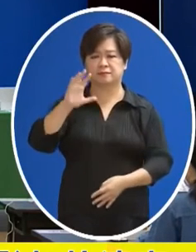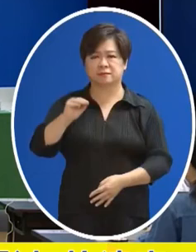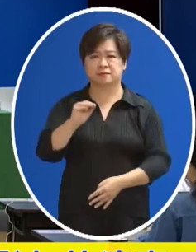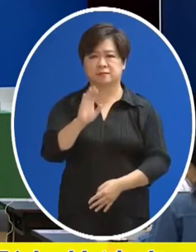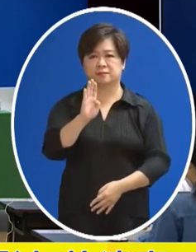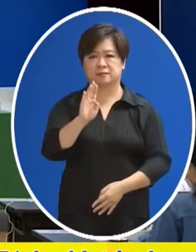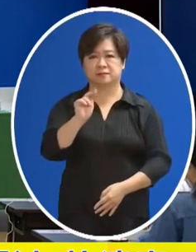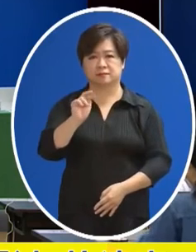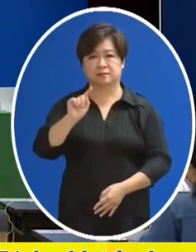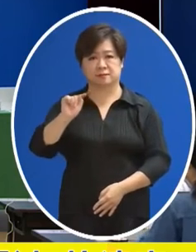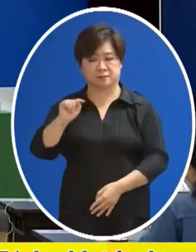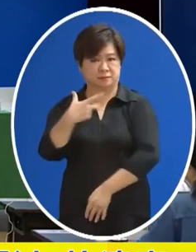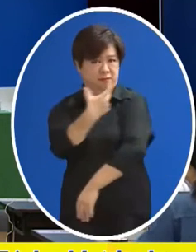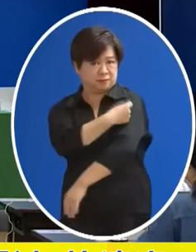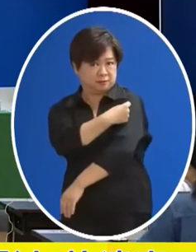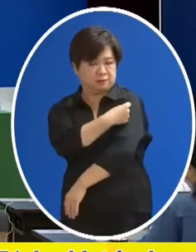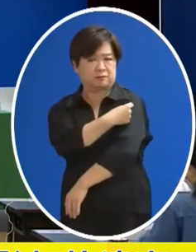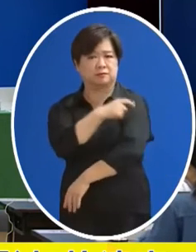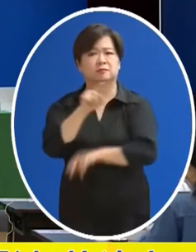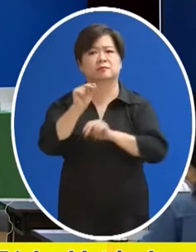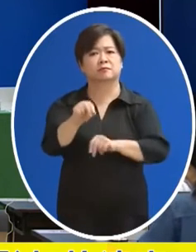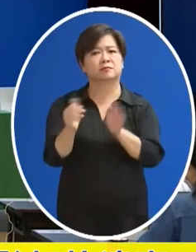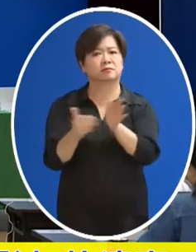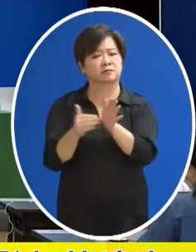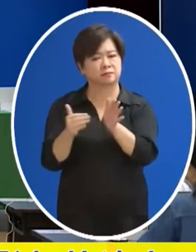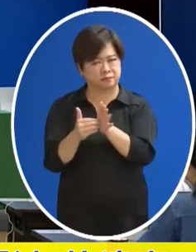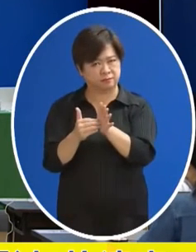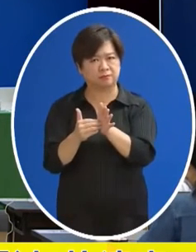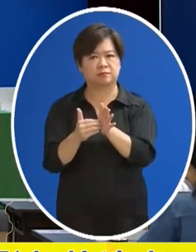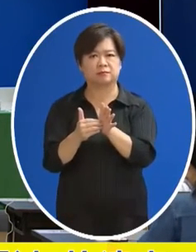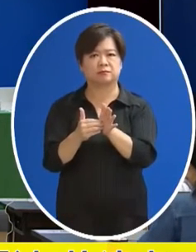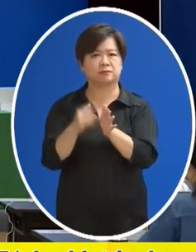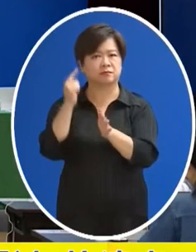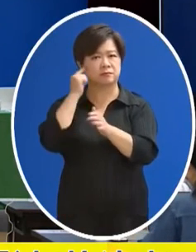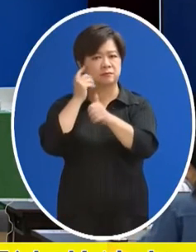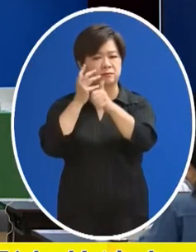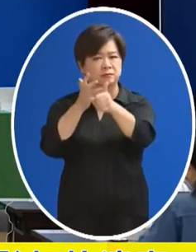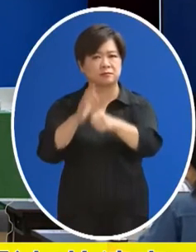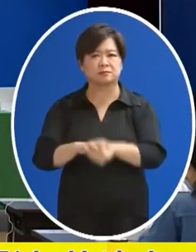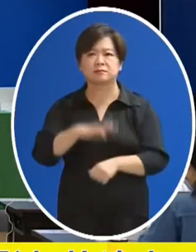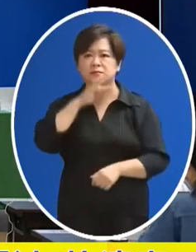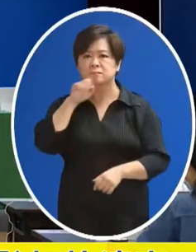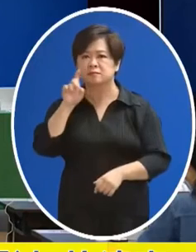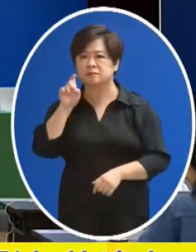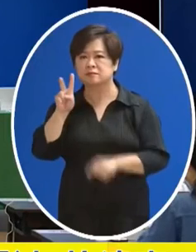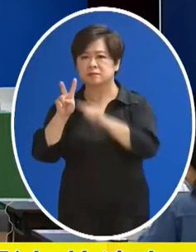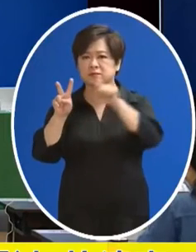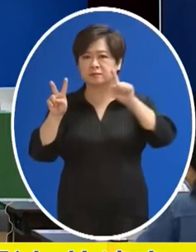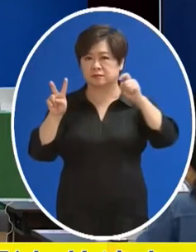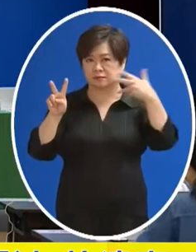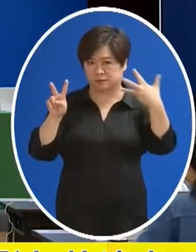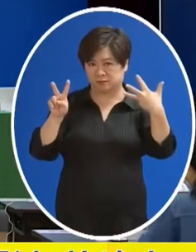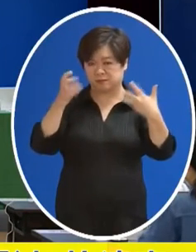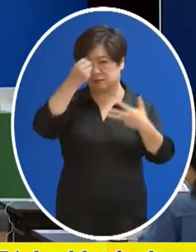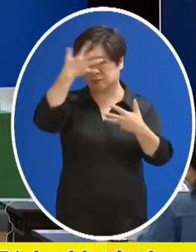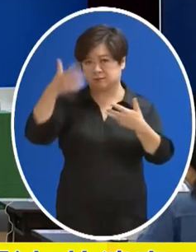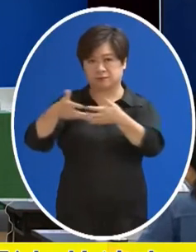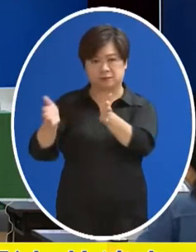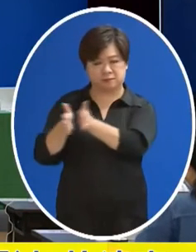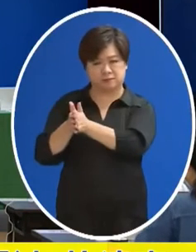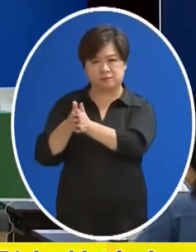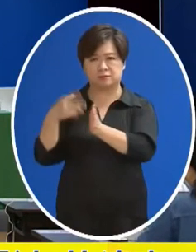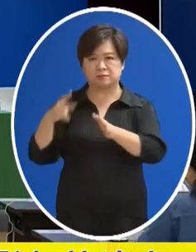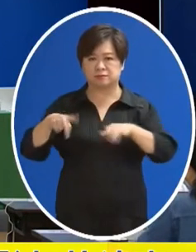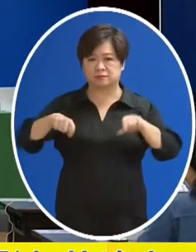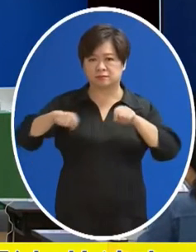的 BNT 疫苗，就是已经签约完成。那除了12到18岁的青少年以外，那目前的